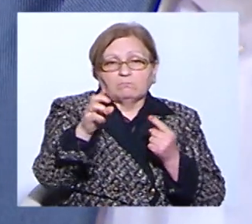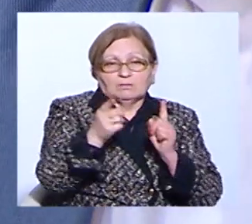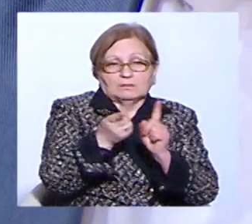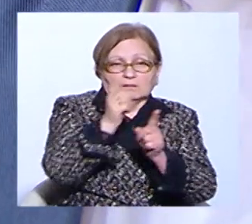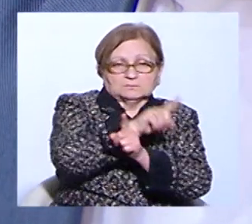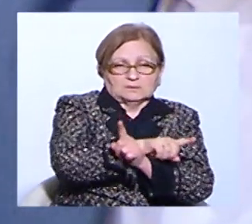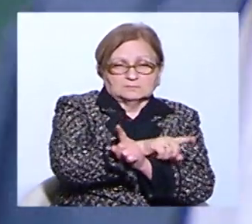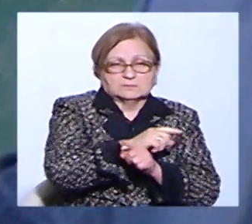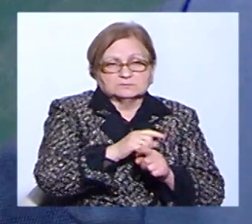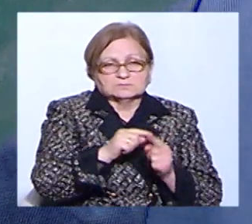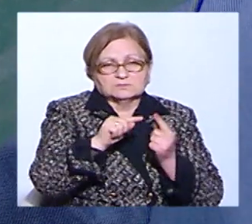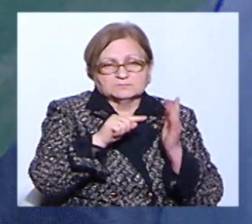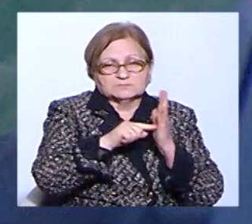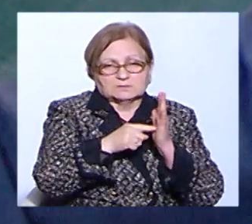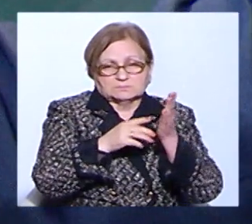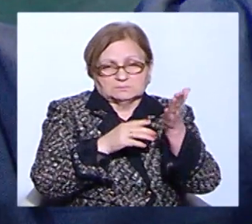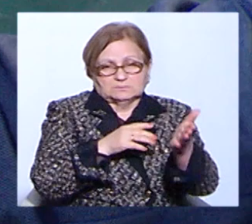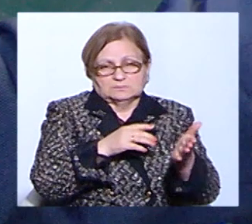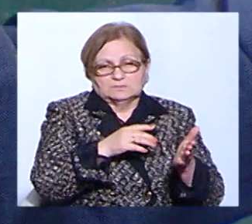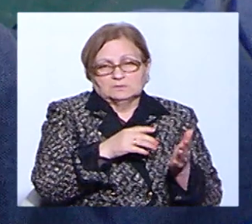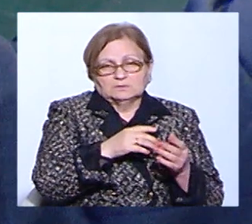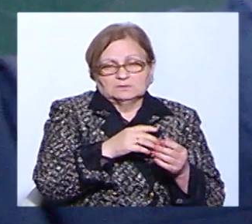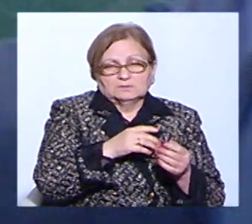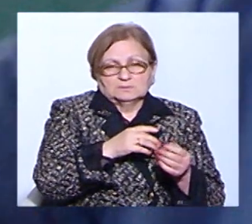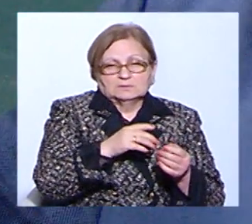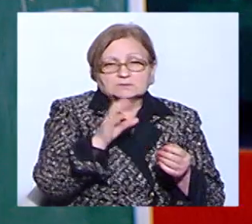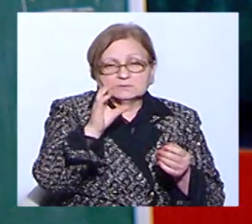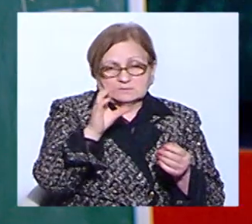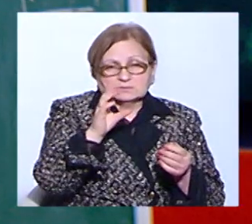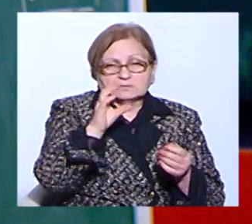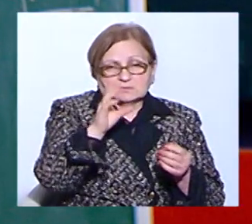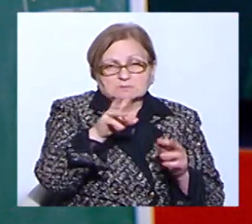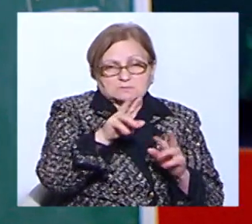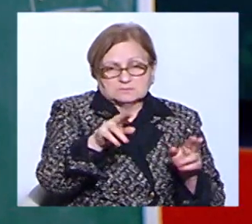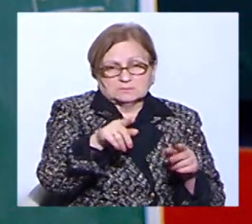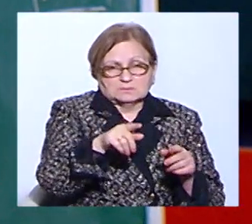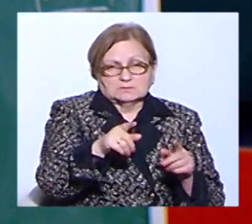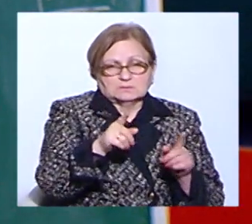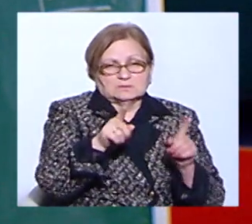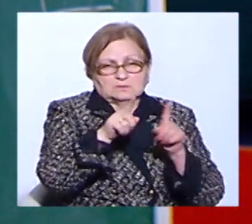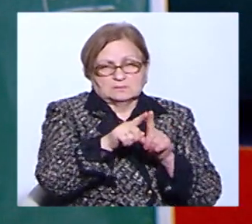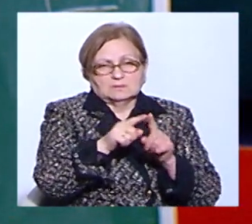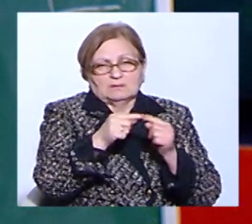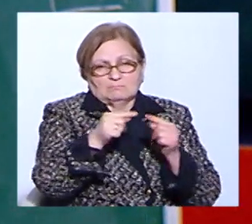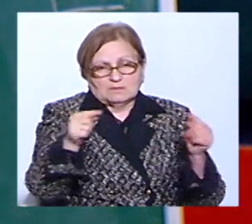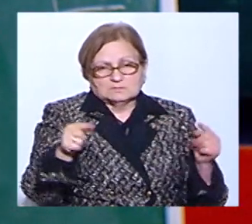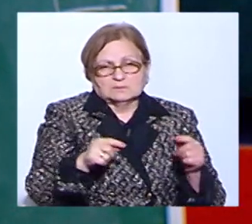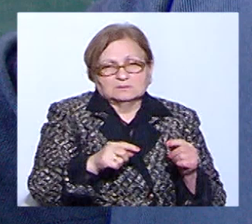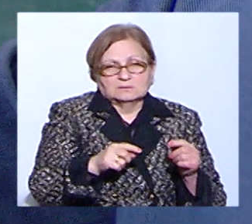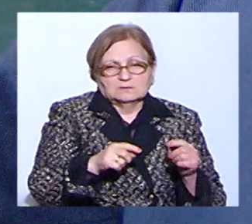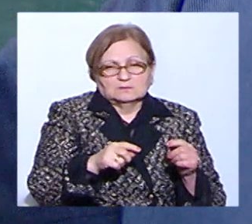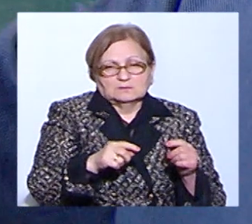ამ წერტილში, ესე იგი, როგორც ესე იგი, არეკლილი იქნება C-ს მიმართ, ზუსტად იგივე მანძილზე,